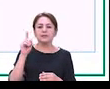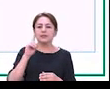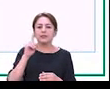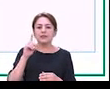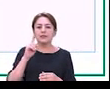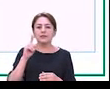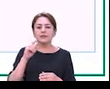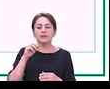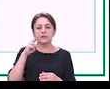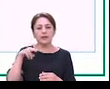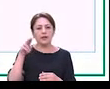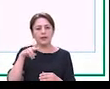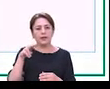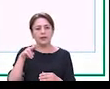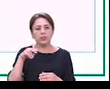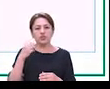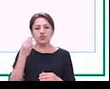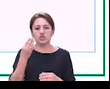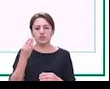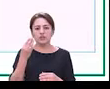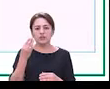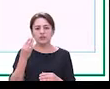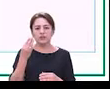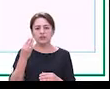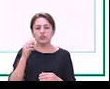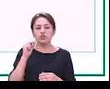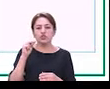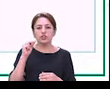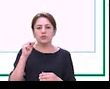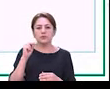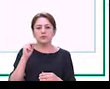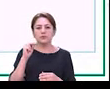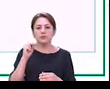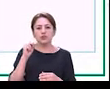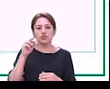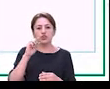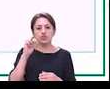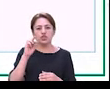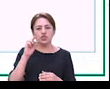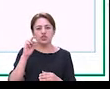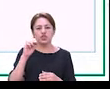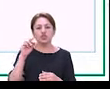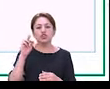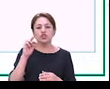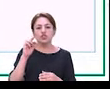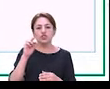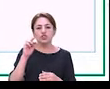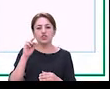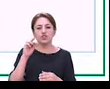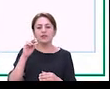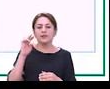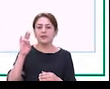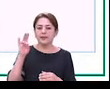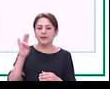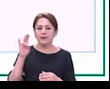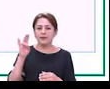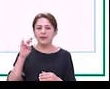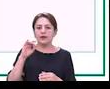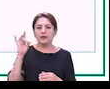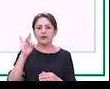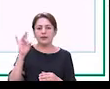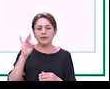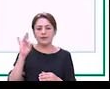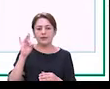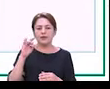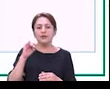Z, D, Ş, Ç, C, J, N,